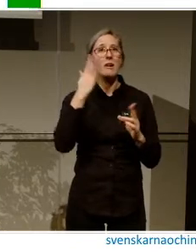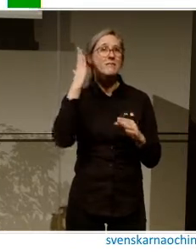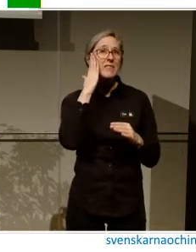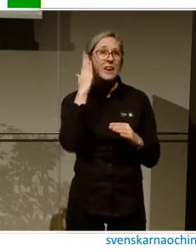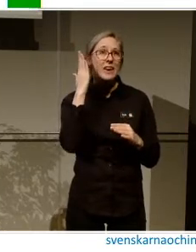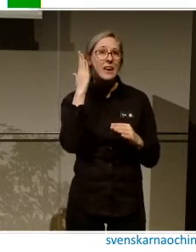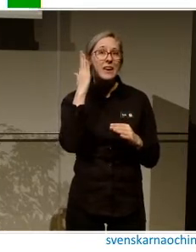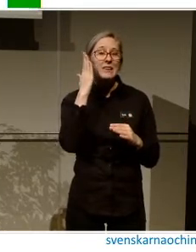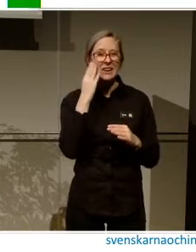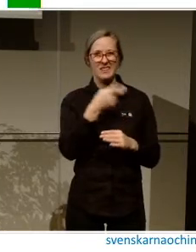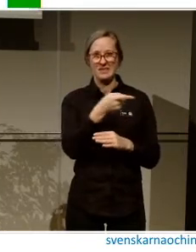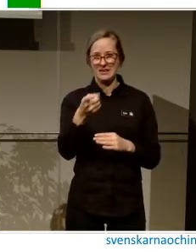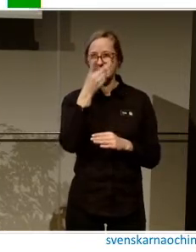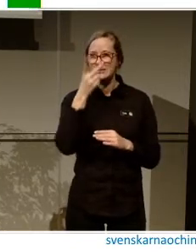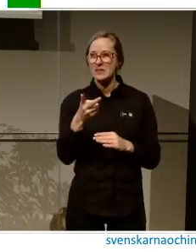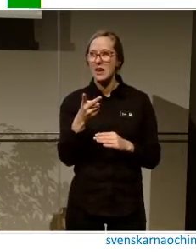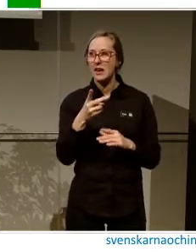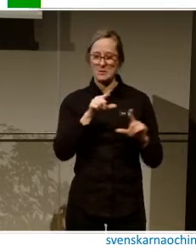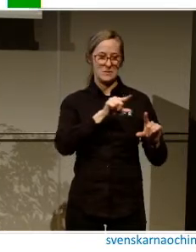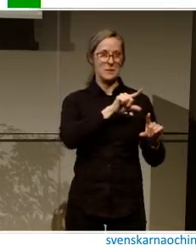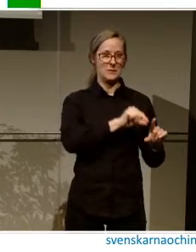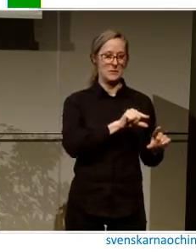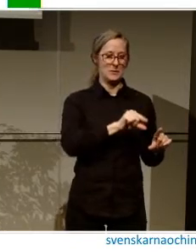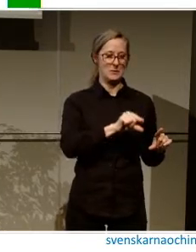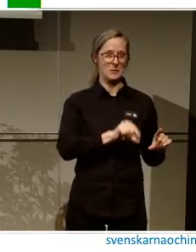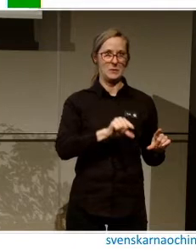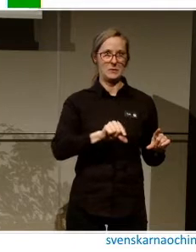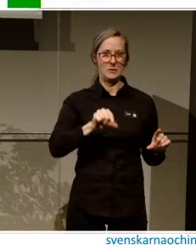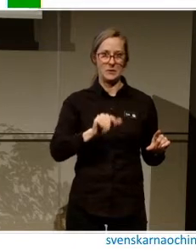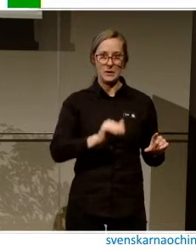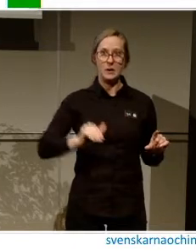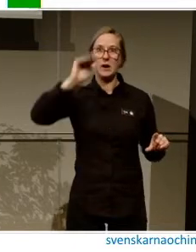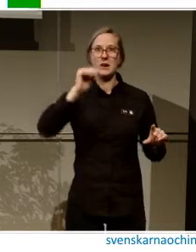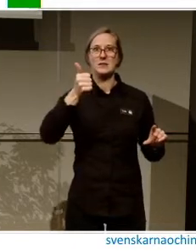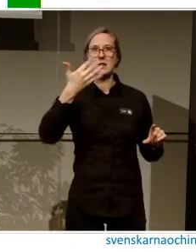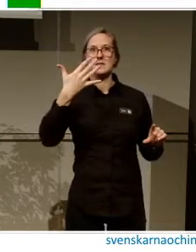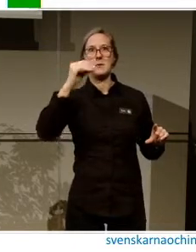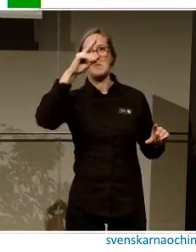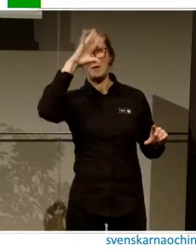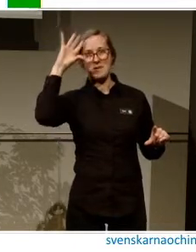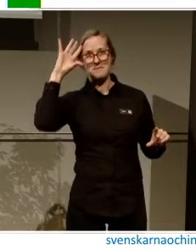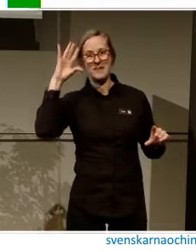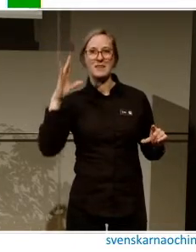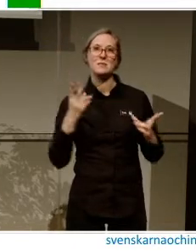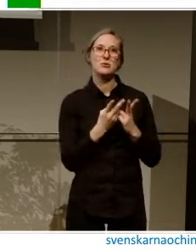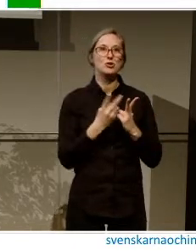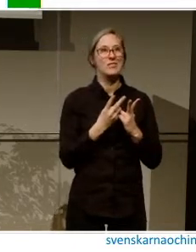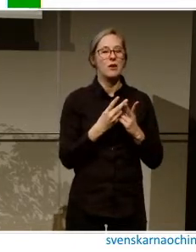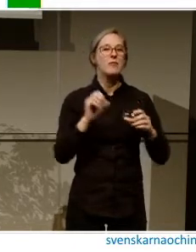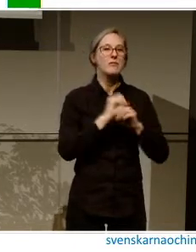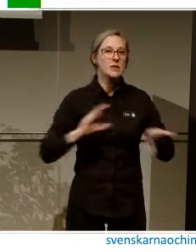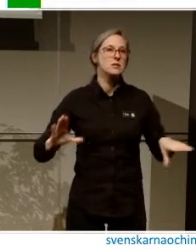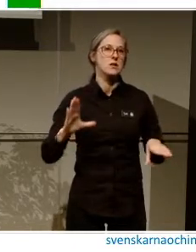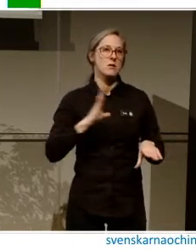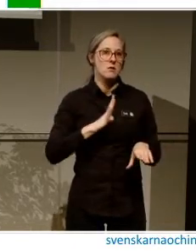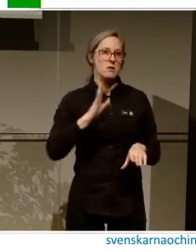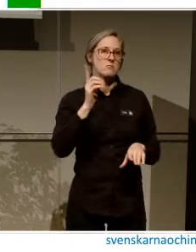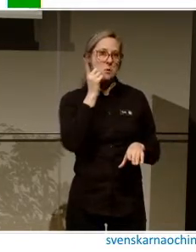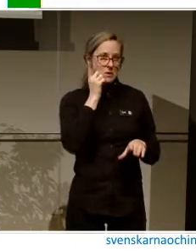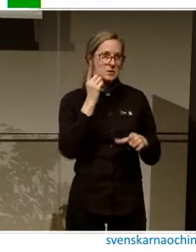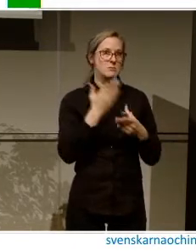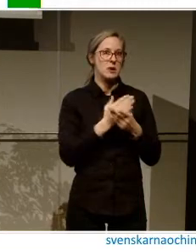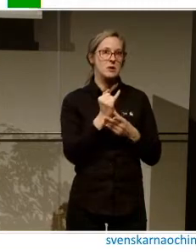som ni ser så är de här väldigt små staplar upp till 55 års ålder. Man kan nästan räkna med att de flesta har mobilt BankID. Men som